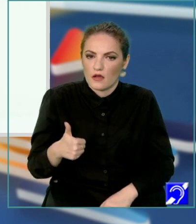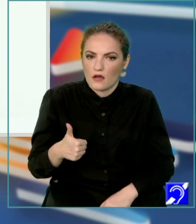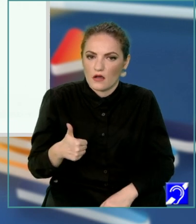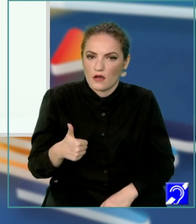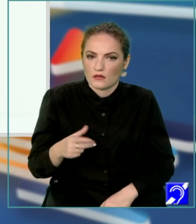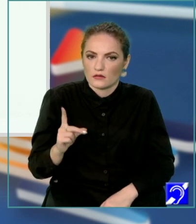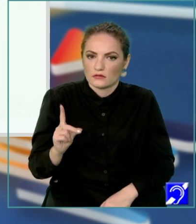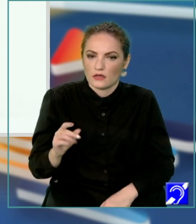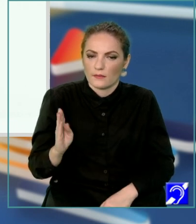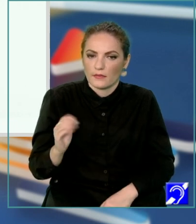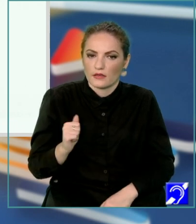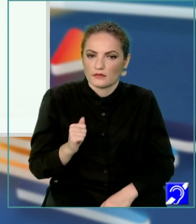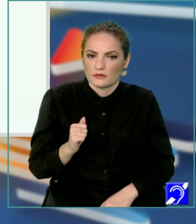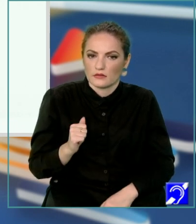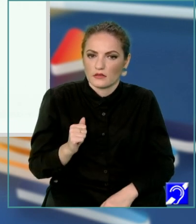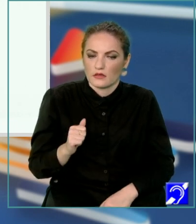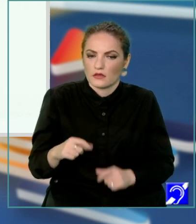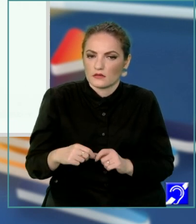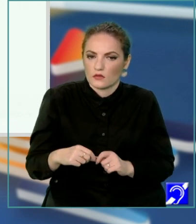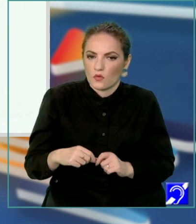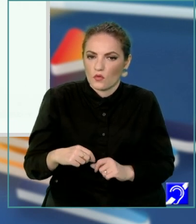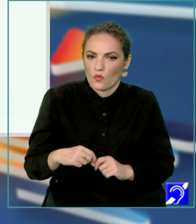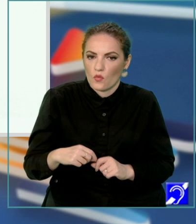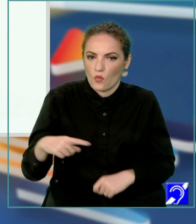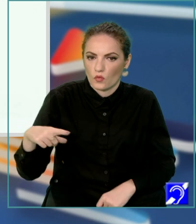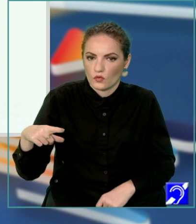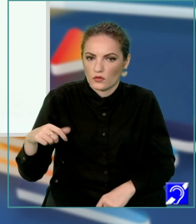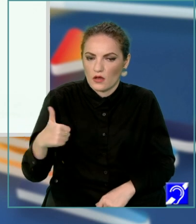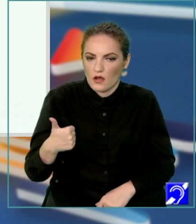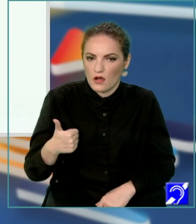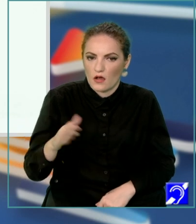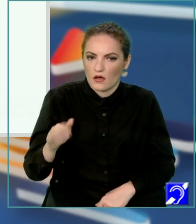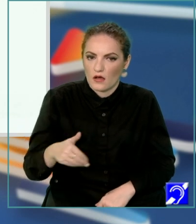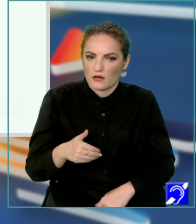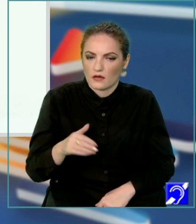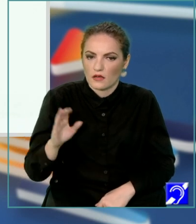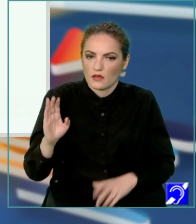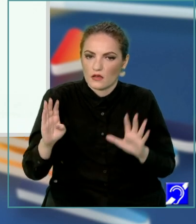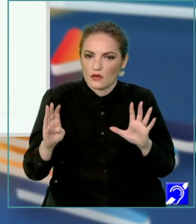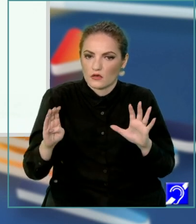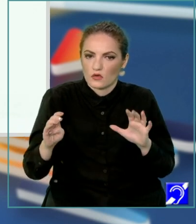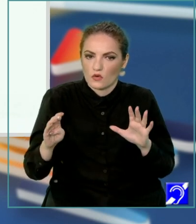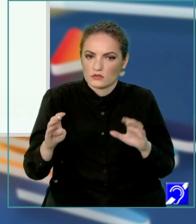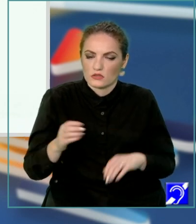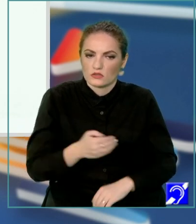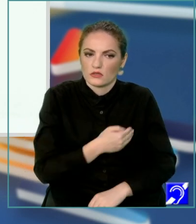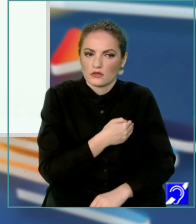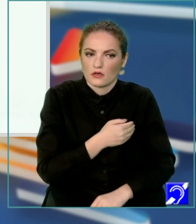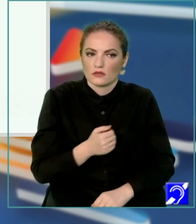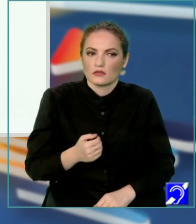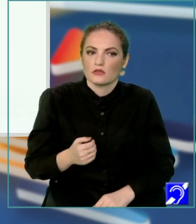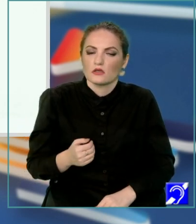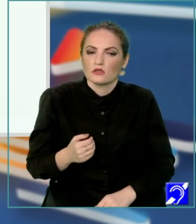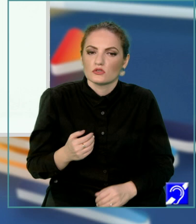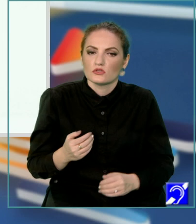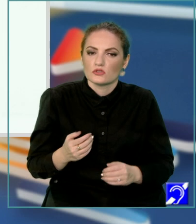măsura unghiului a este de 90 de grade și pentru calculul lui DB vom aplica teorema